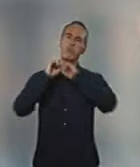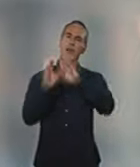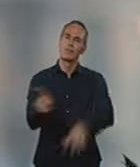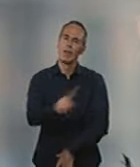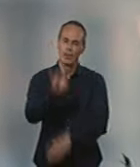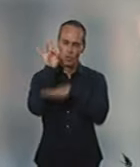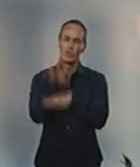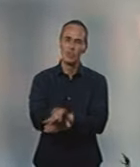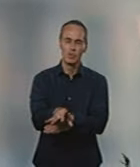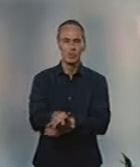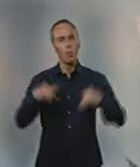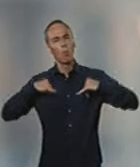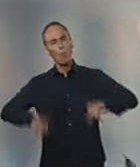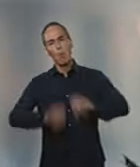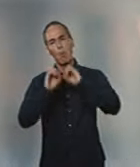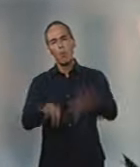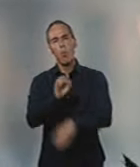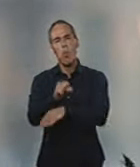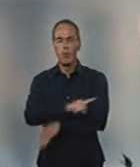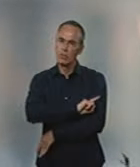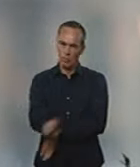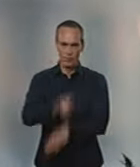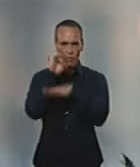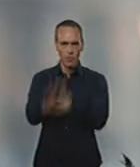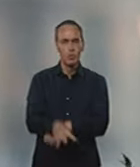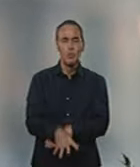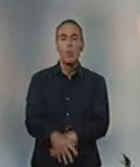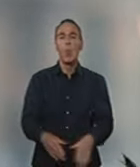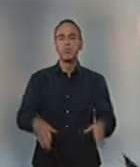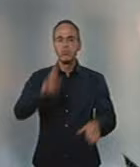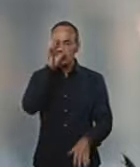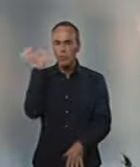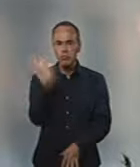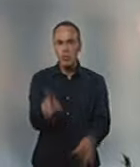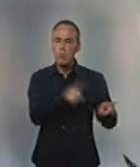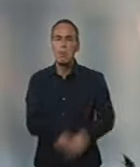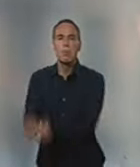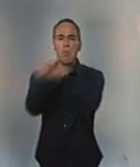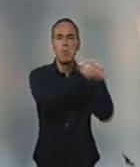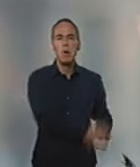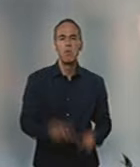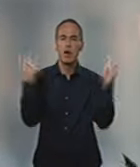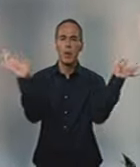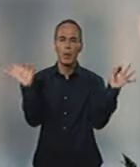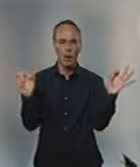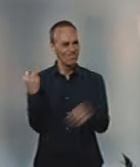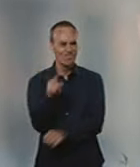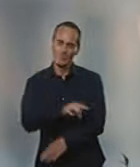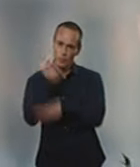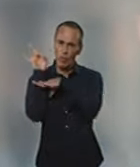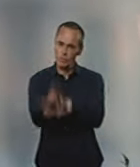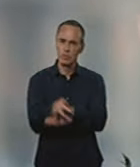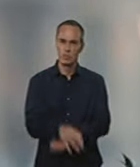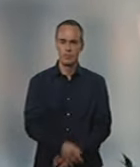du laisser aller ce refus du tout se vaut tout est permis plus rien n de valeur ce